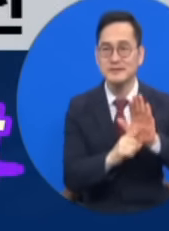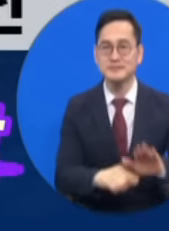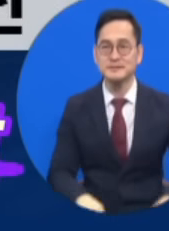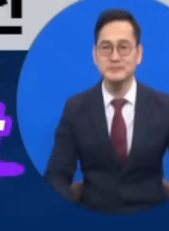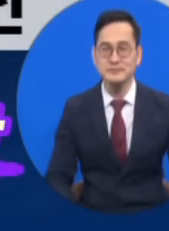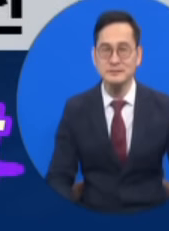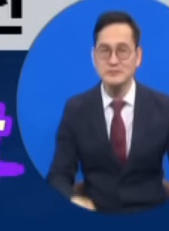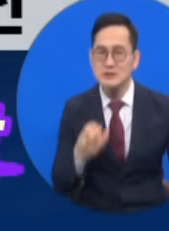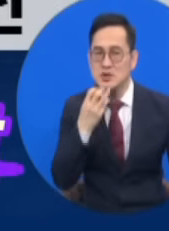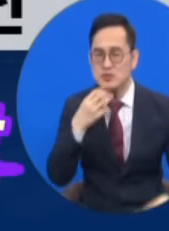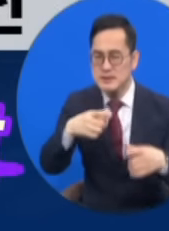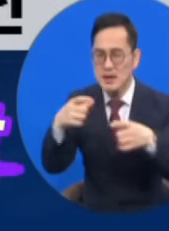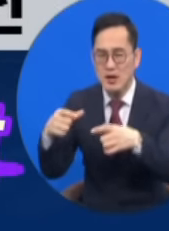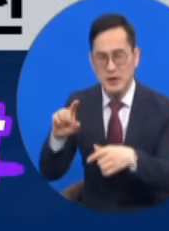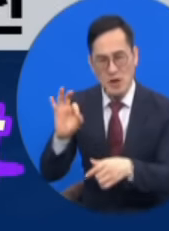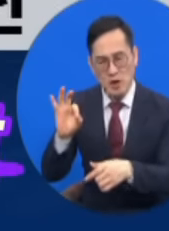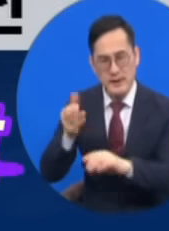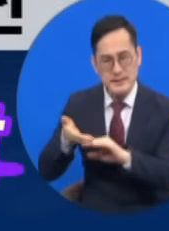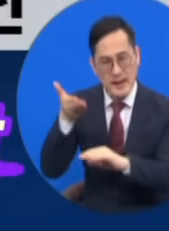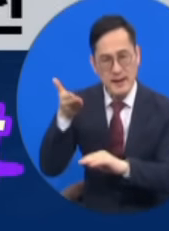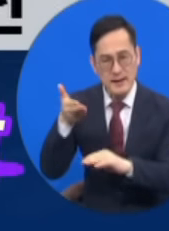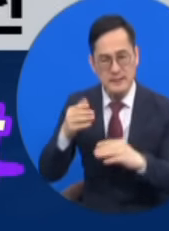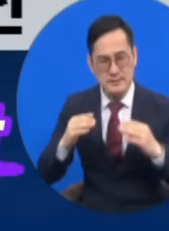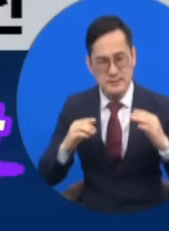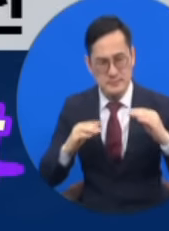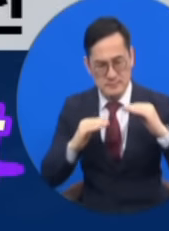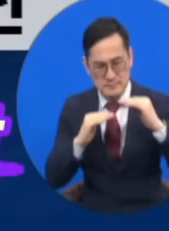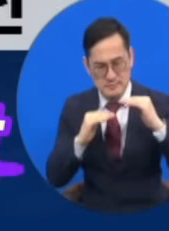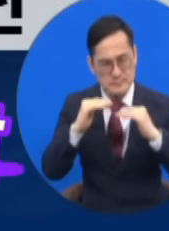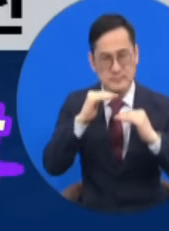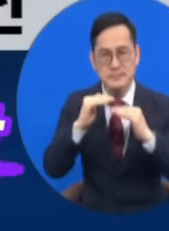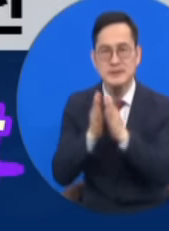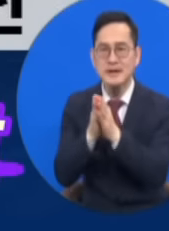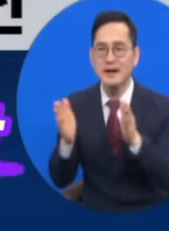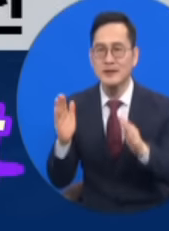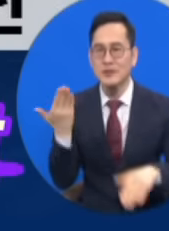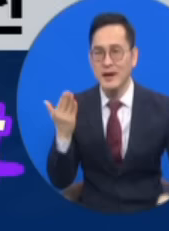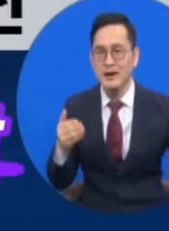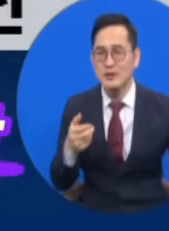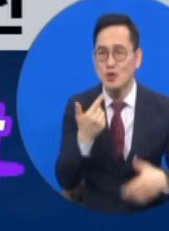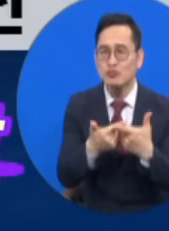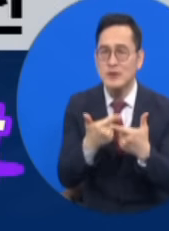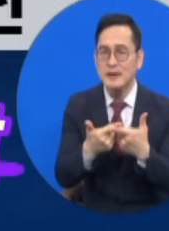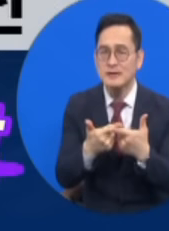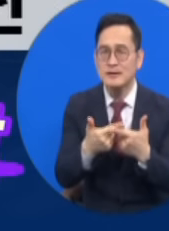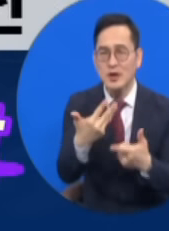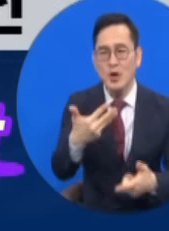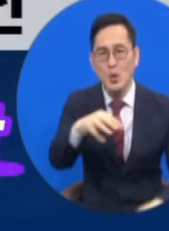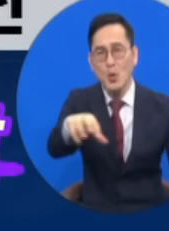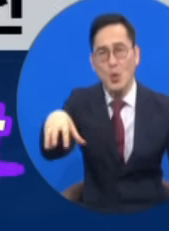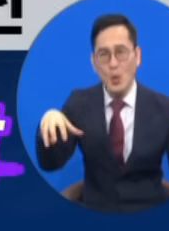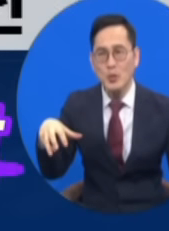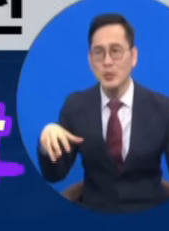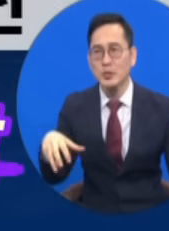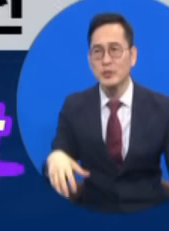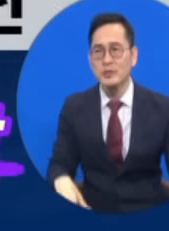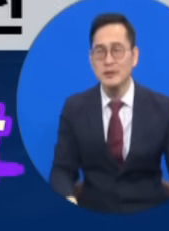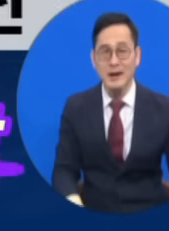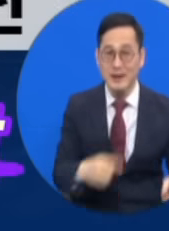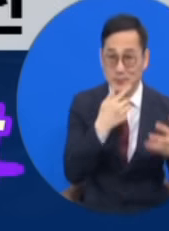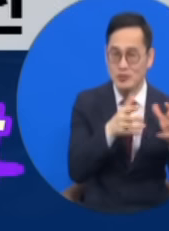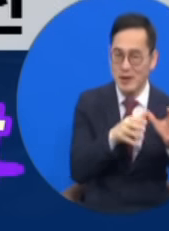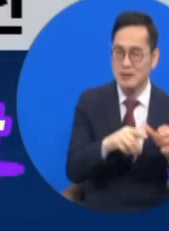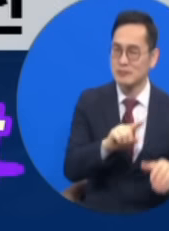국민의힘 서울 지역구 10여 곳 골든크로스 추세다. 민주당 부산 8곳도 해볼 만하다. 격전지를 55곳에서